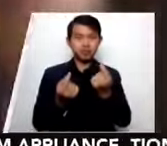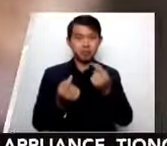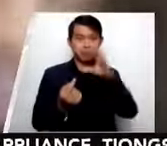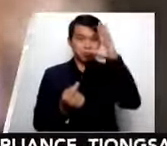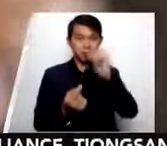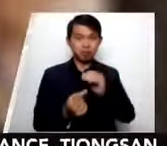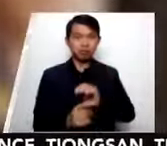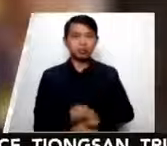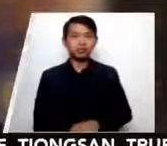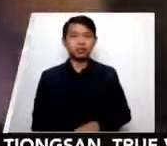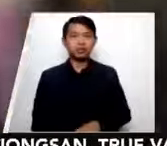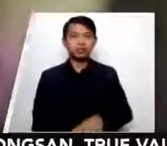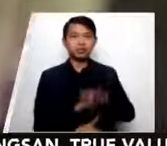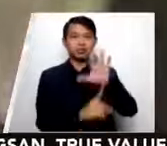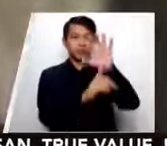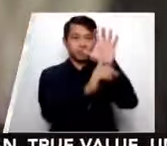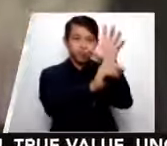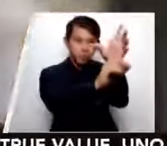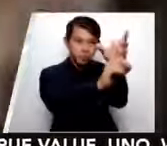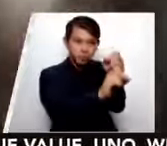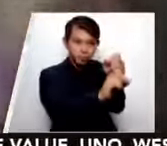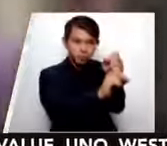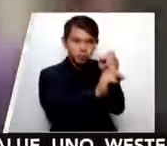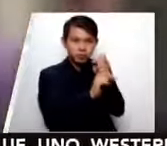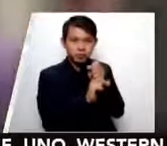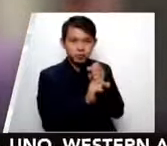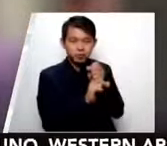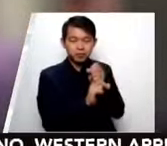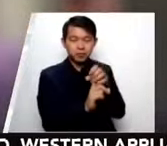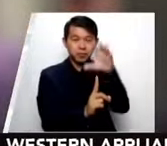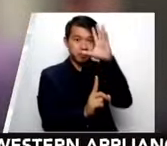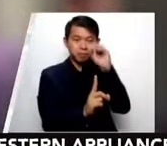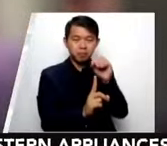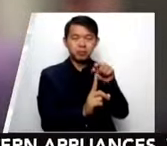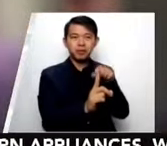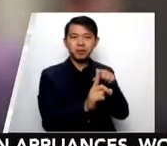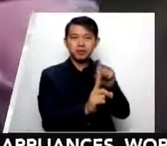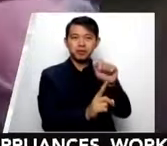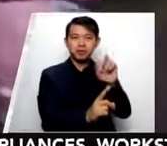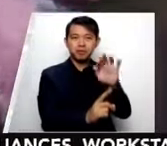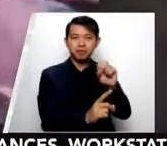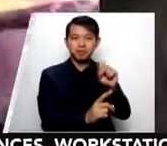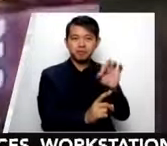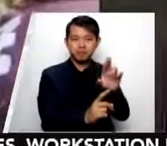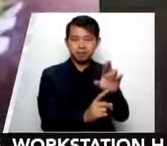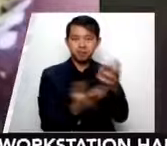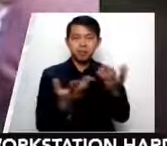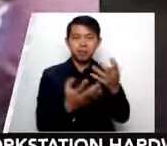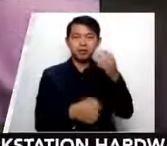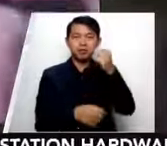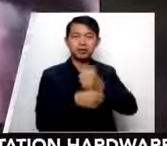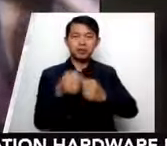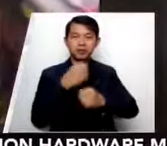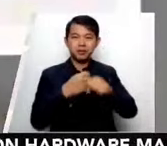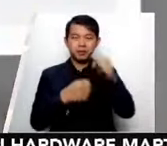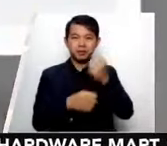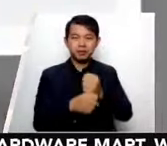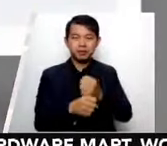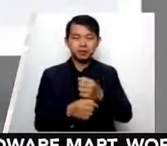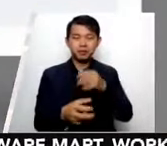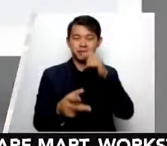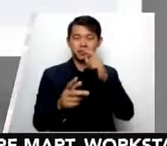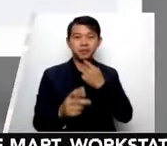isa lakang maligo poom South Cotabato smile baby SM